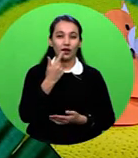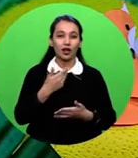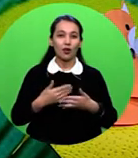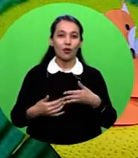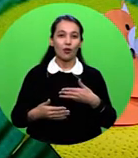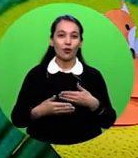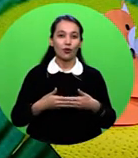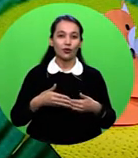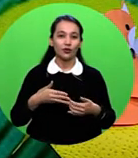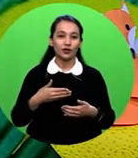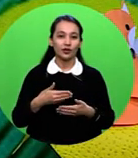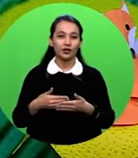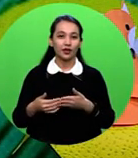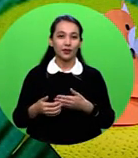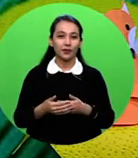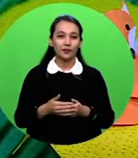Rangli qog'ozga